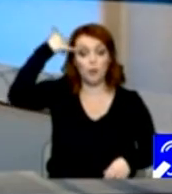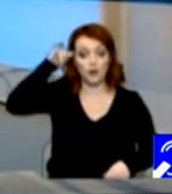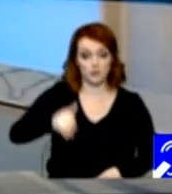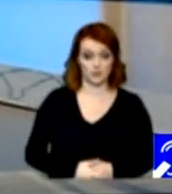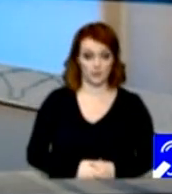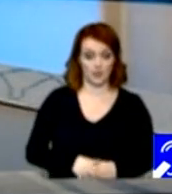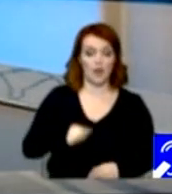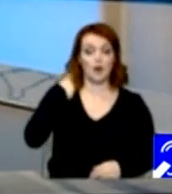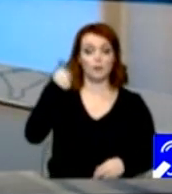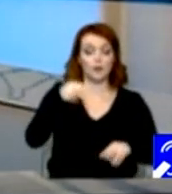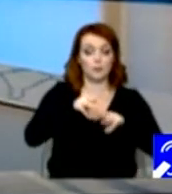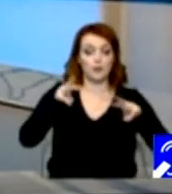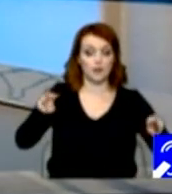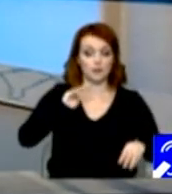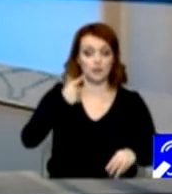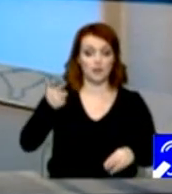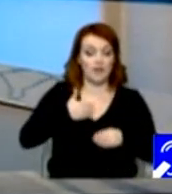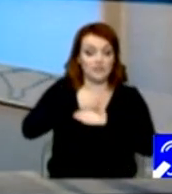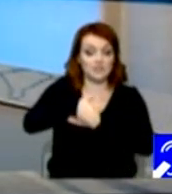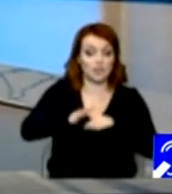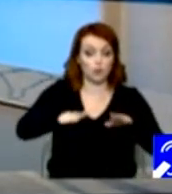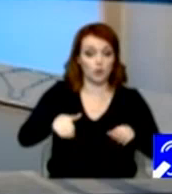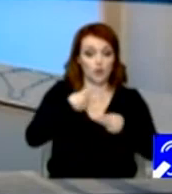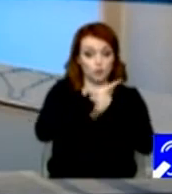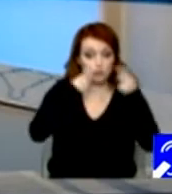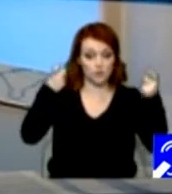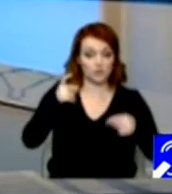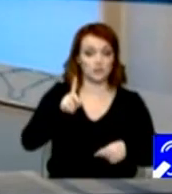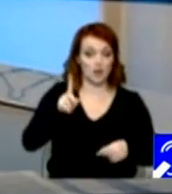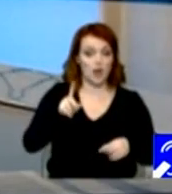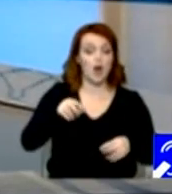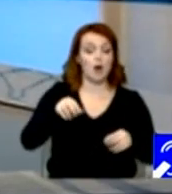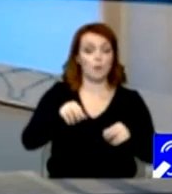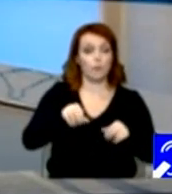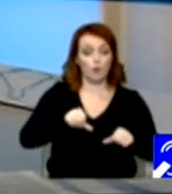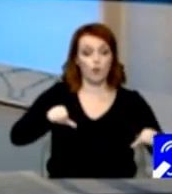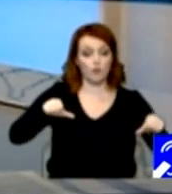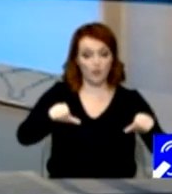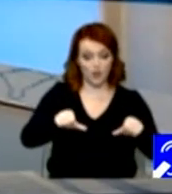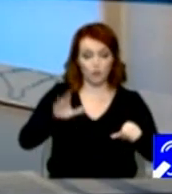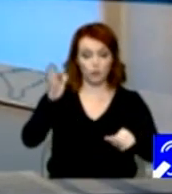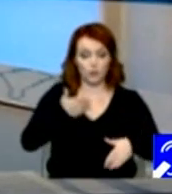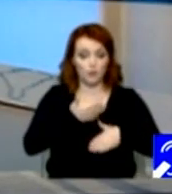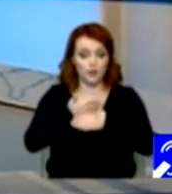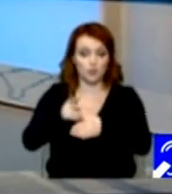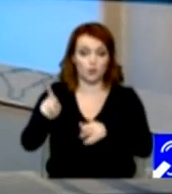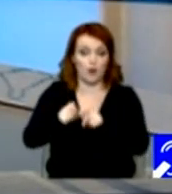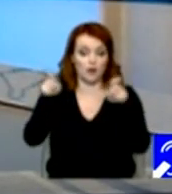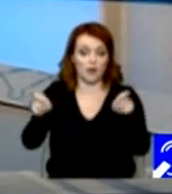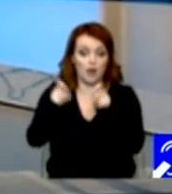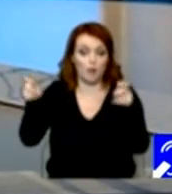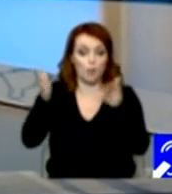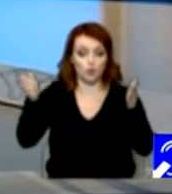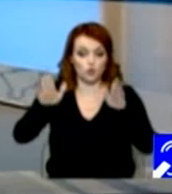premierul Natalia gavriliță a vizitat locul și a anunțat că guvernul va elabora politici active Pentru a crea cât mai multe